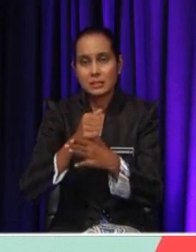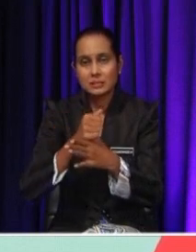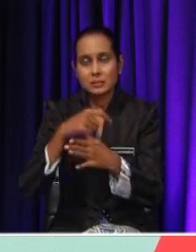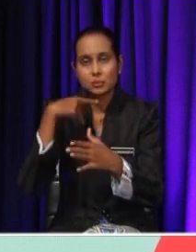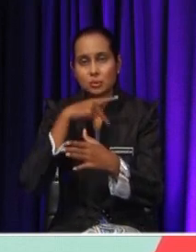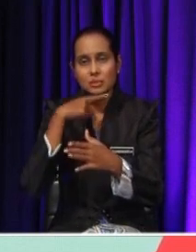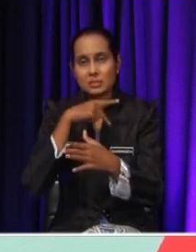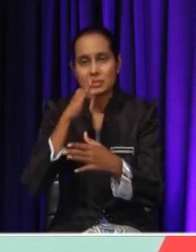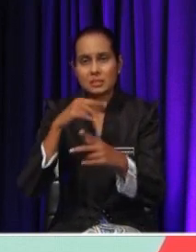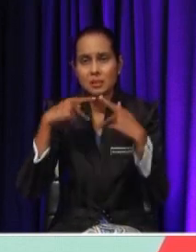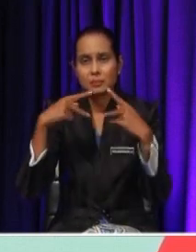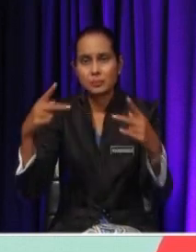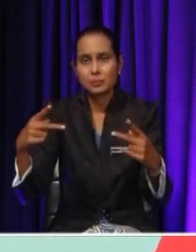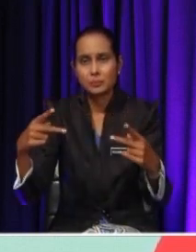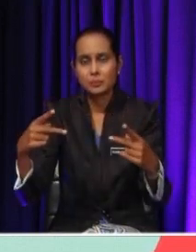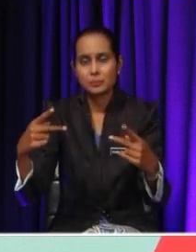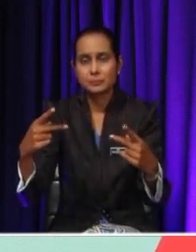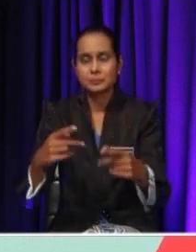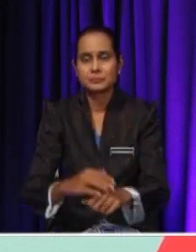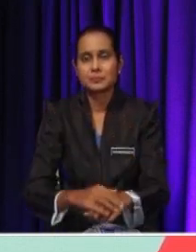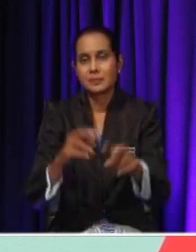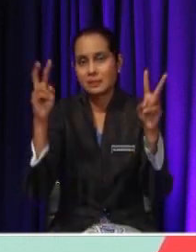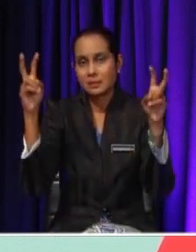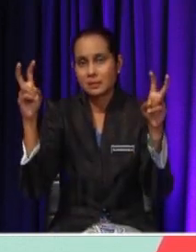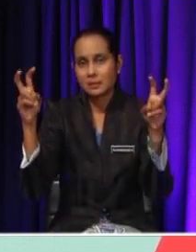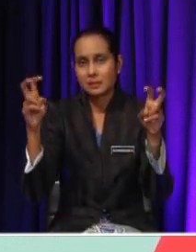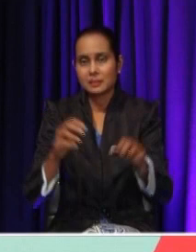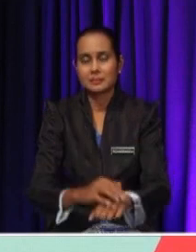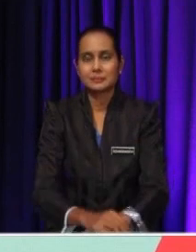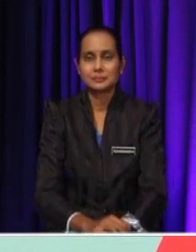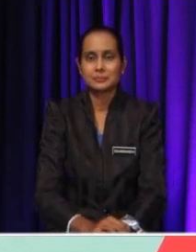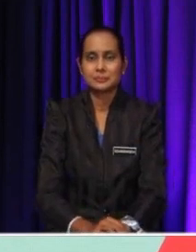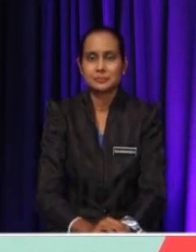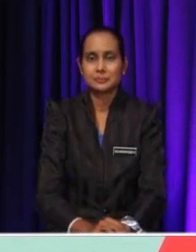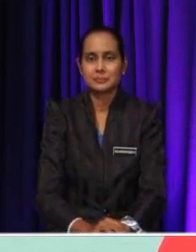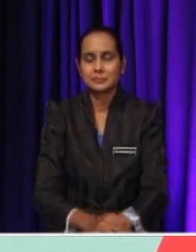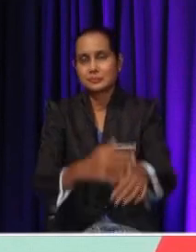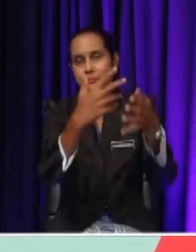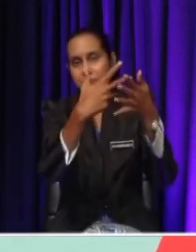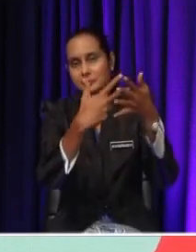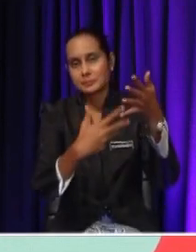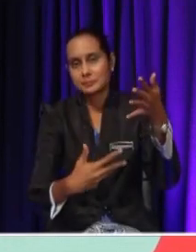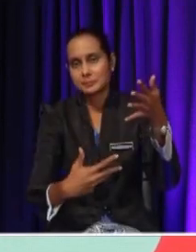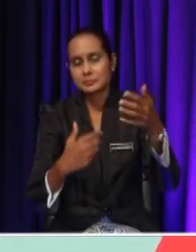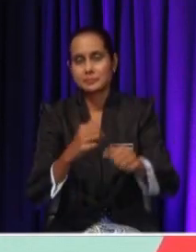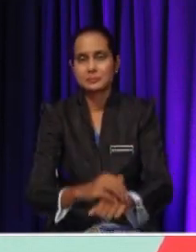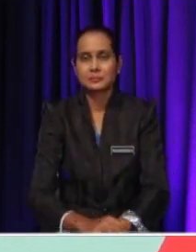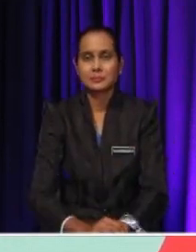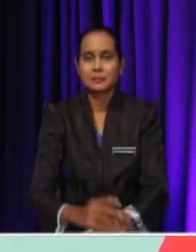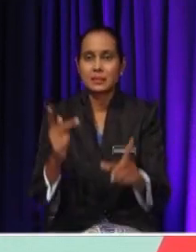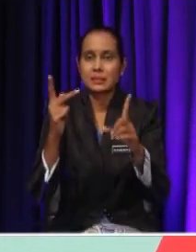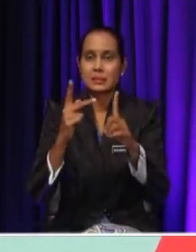populer termasuk lagu Poppy gadis di kuburan Pak Ute rumah kambonde